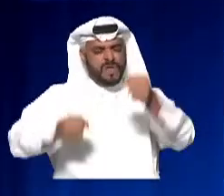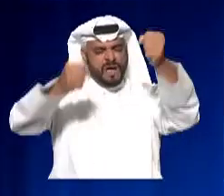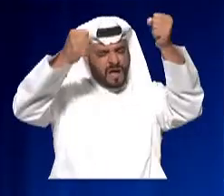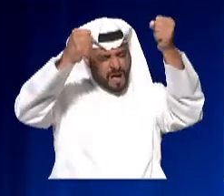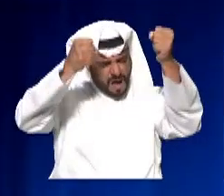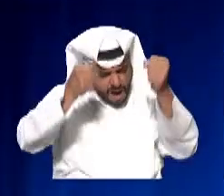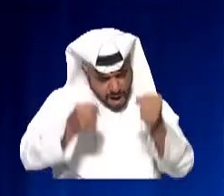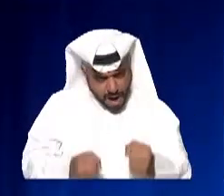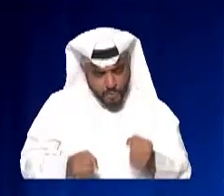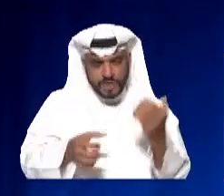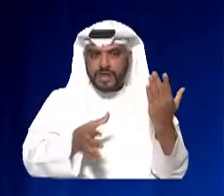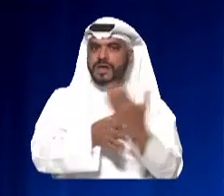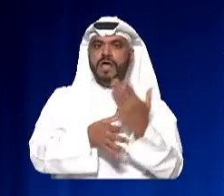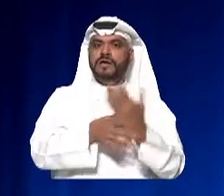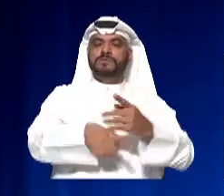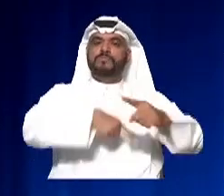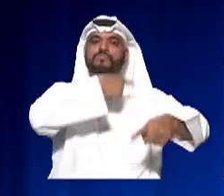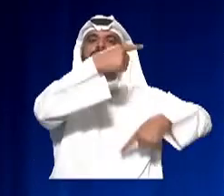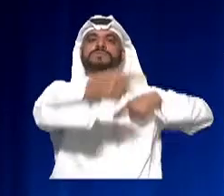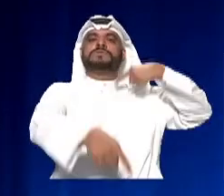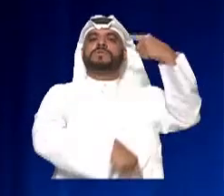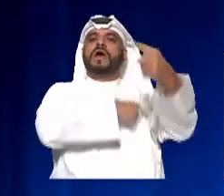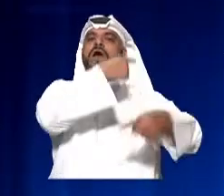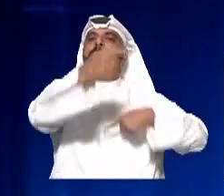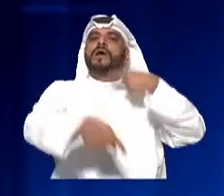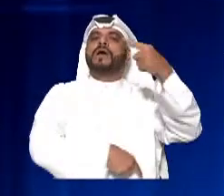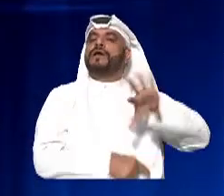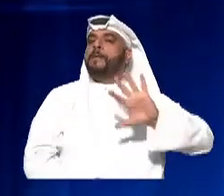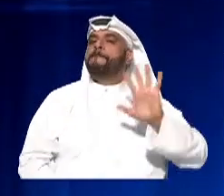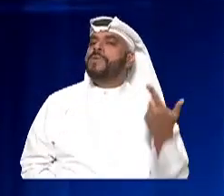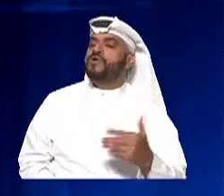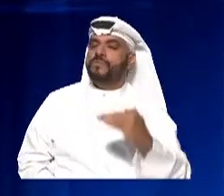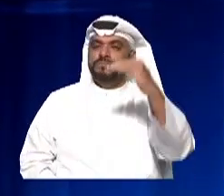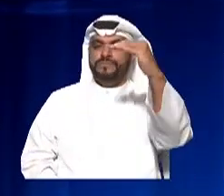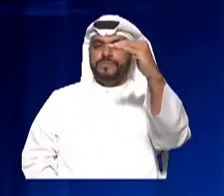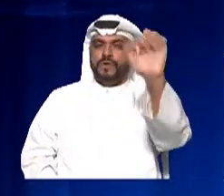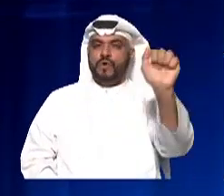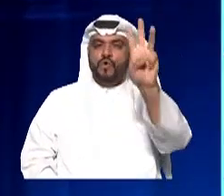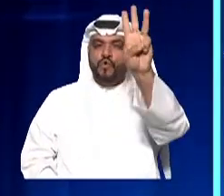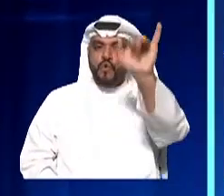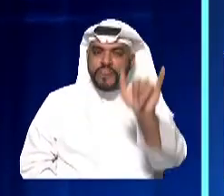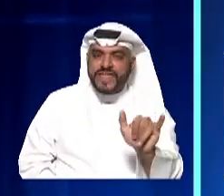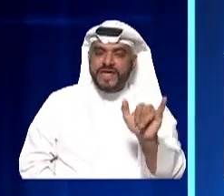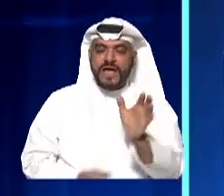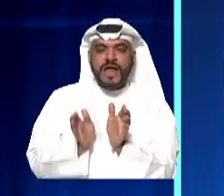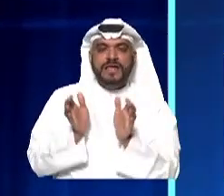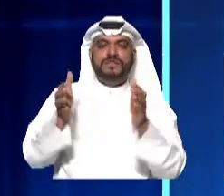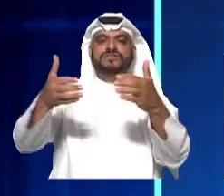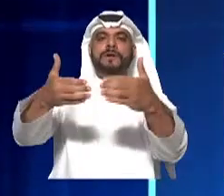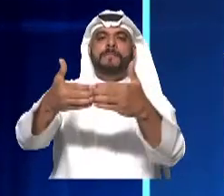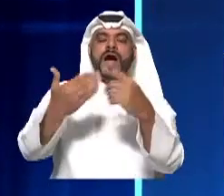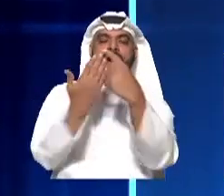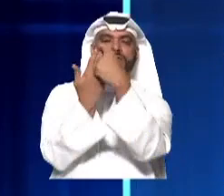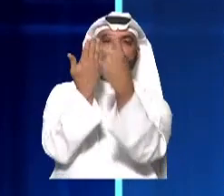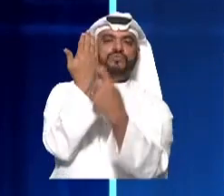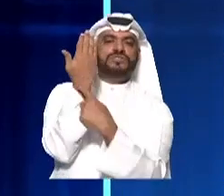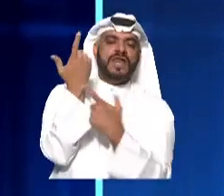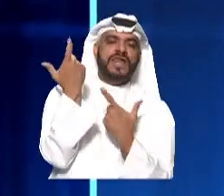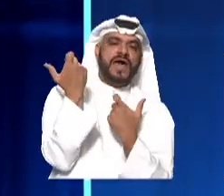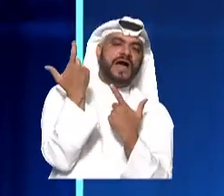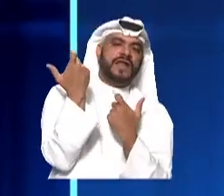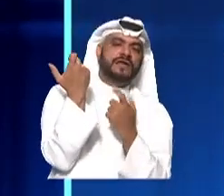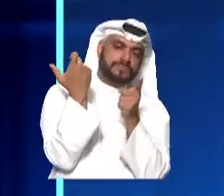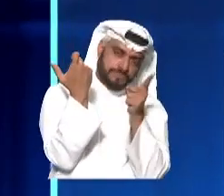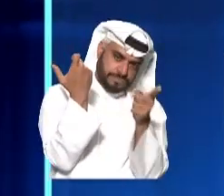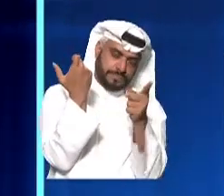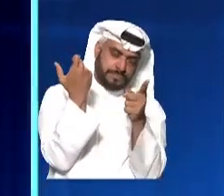العبارات استمرار استهداف المدنيين والمناطق المدنية في المملكة العربية السعودية الشقيقة، وآخرها عدد